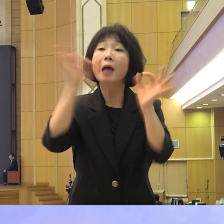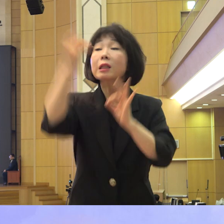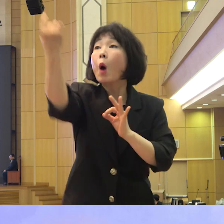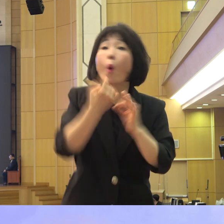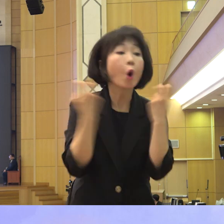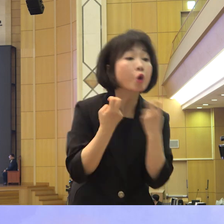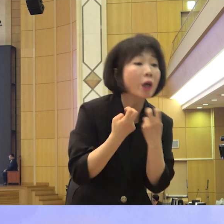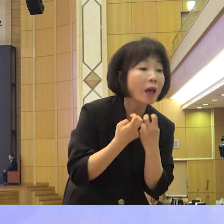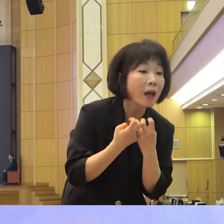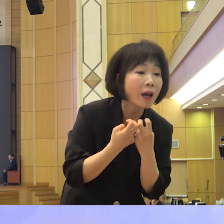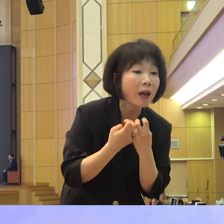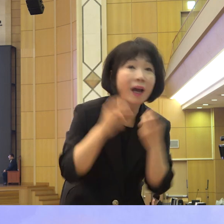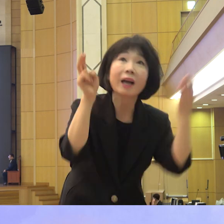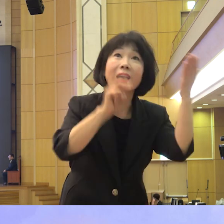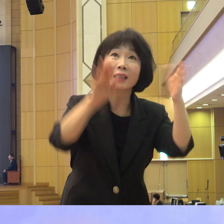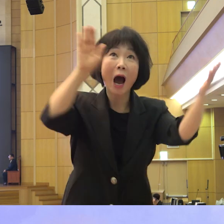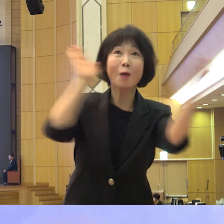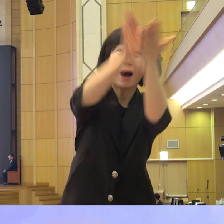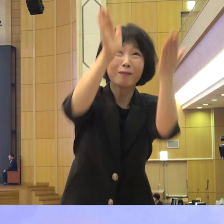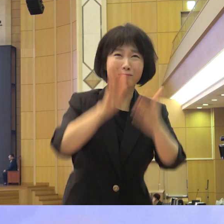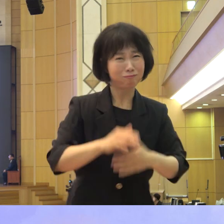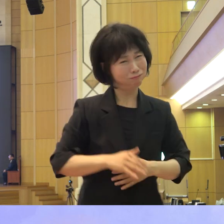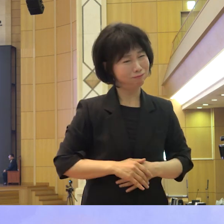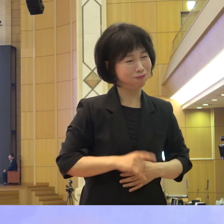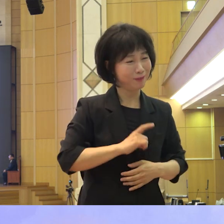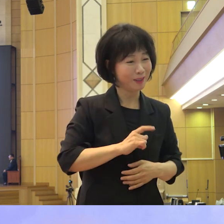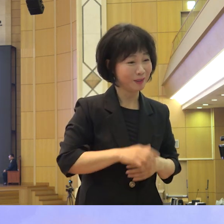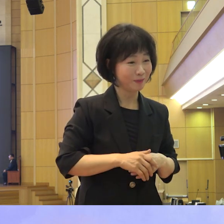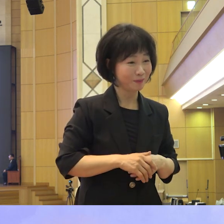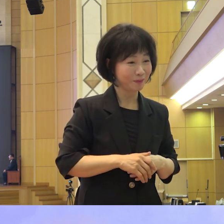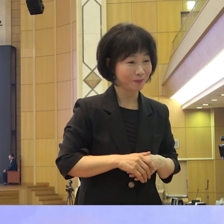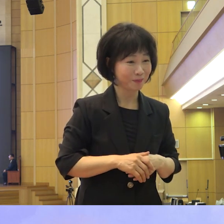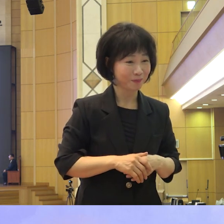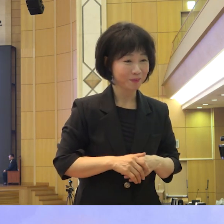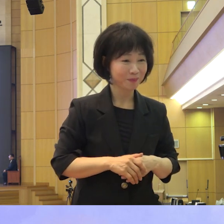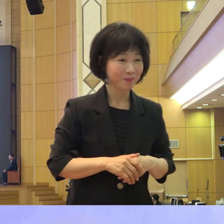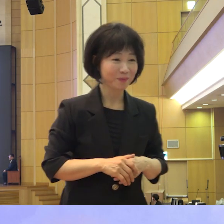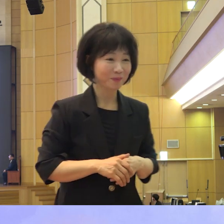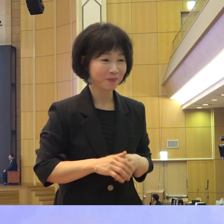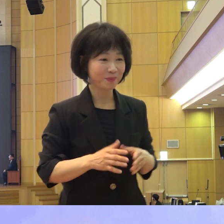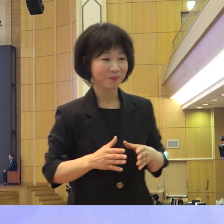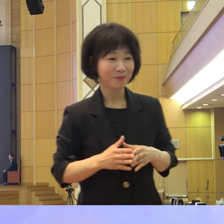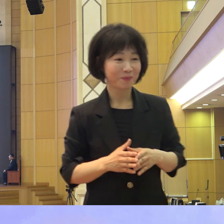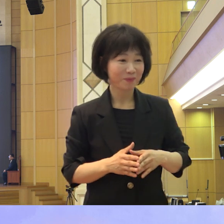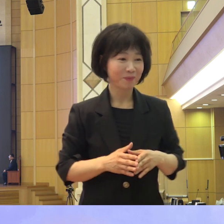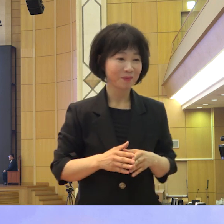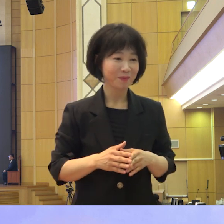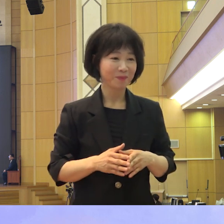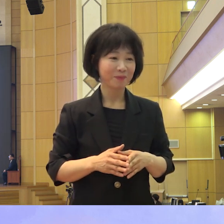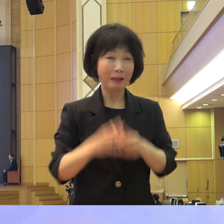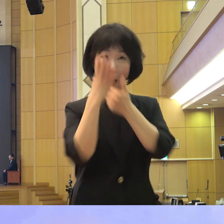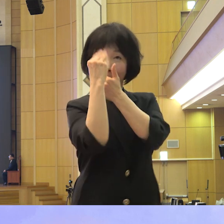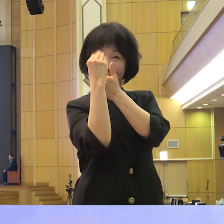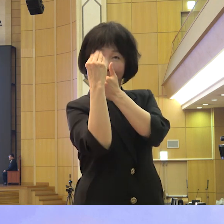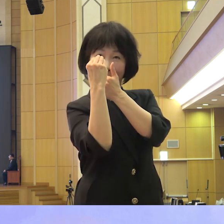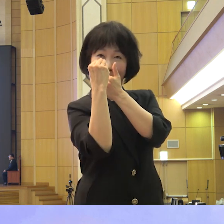찾아? 오케이. 나도 분량 채워야지. 너도 분량을 좀 채워야겠어. 여기 너무 분량.